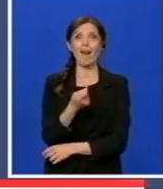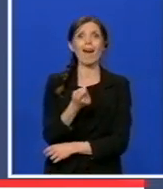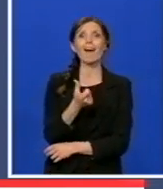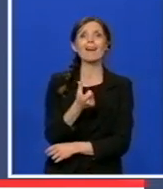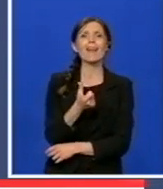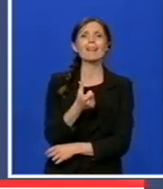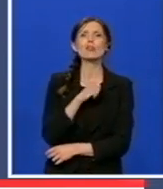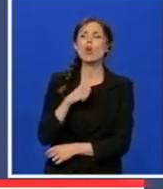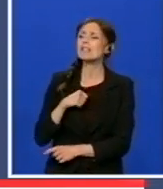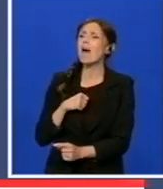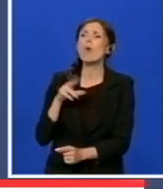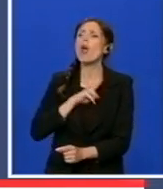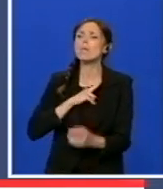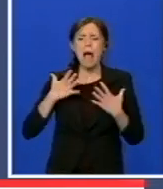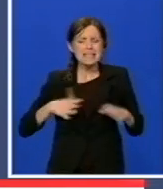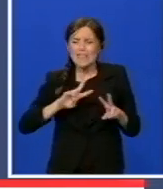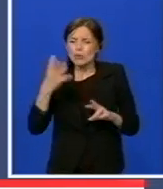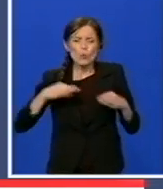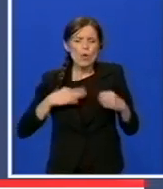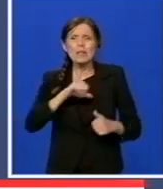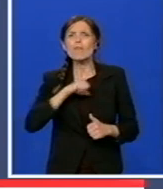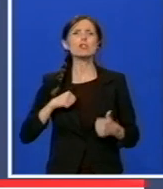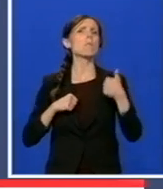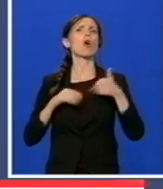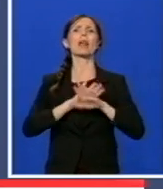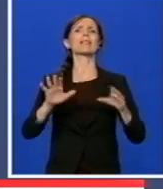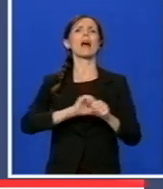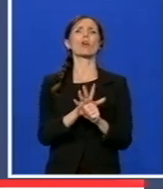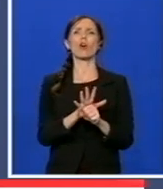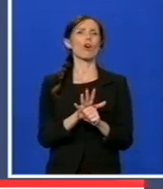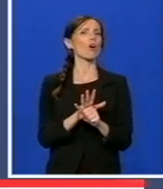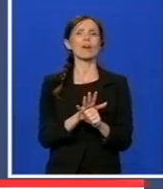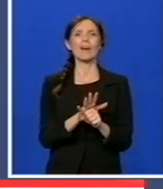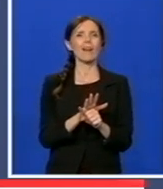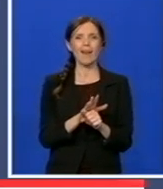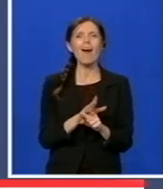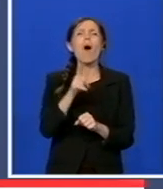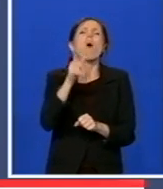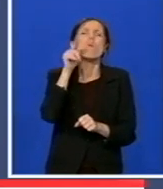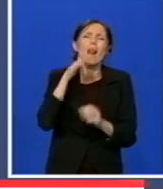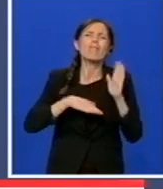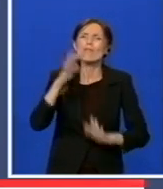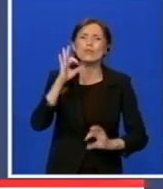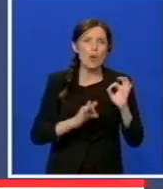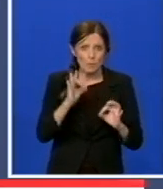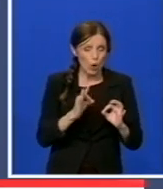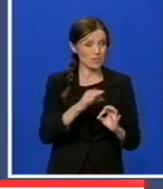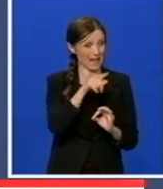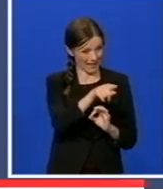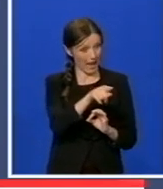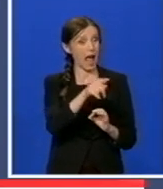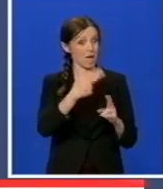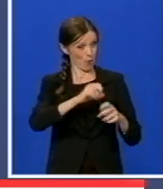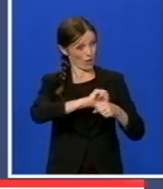pozitivnu virusnu infekciju, nego on je hospitalizovan i ima brojne druge pridružene